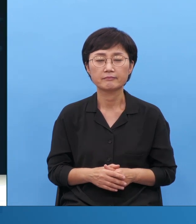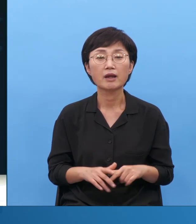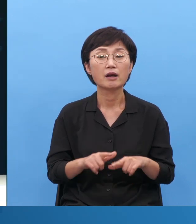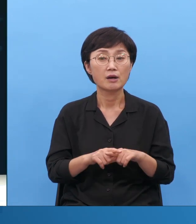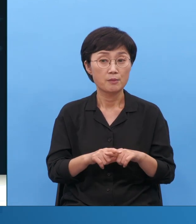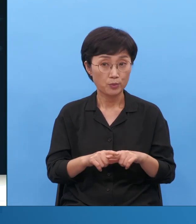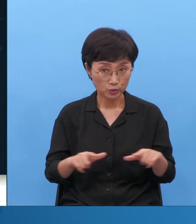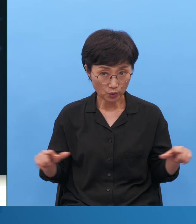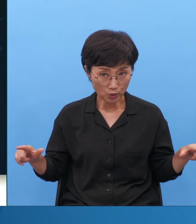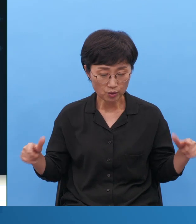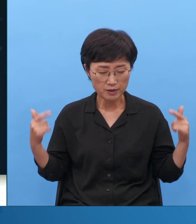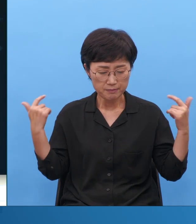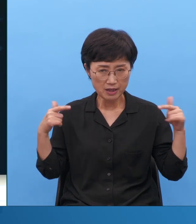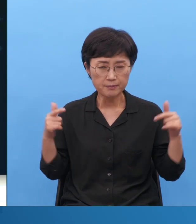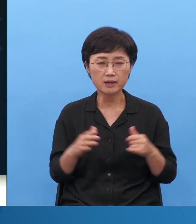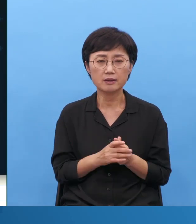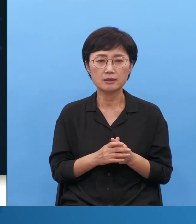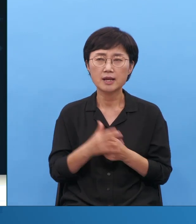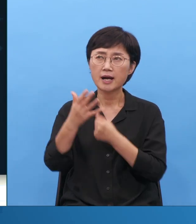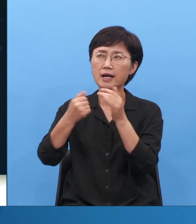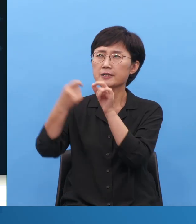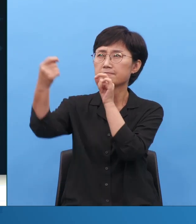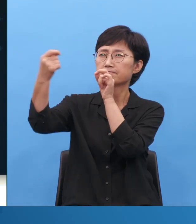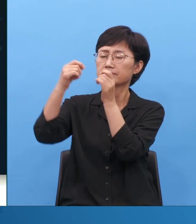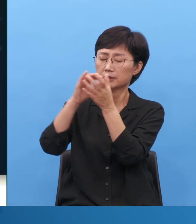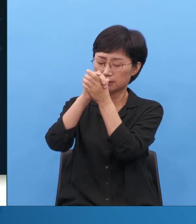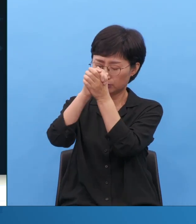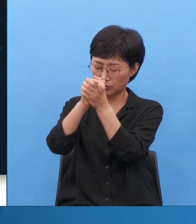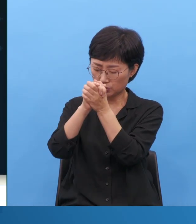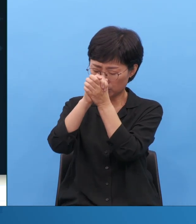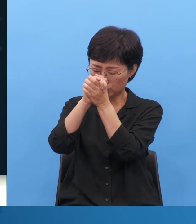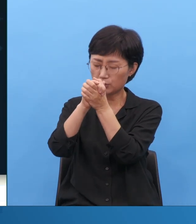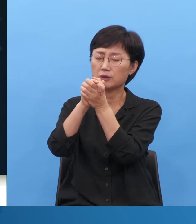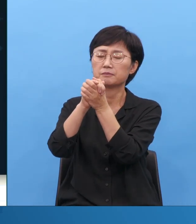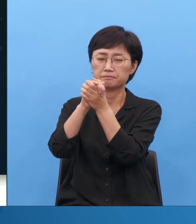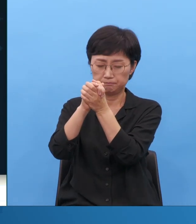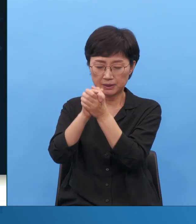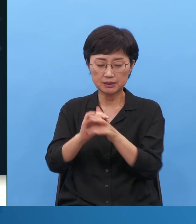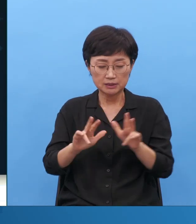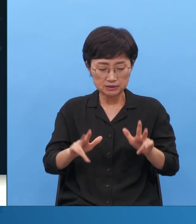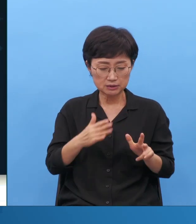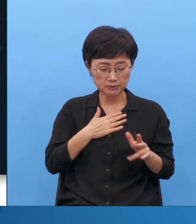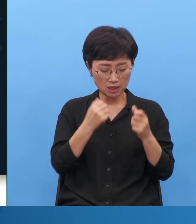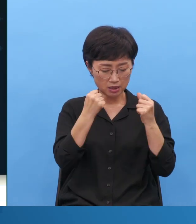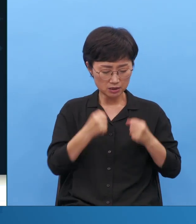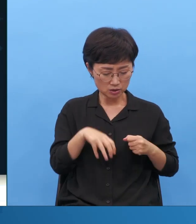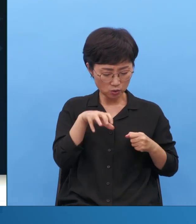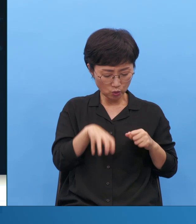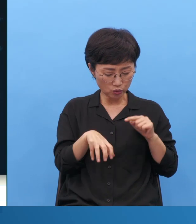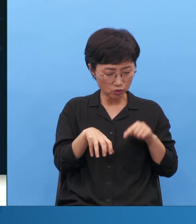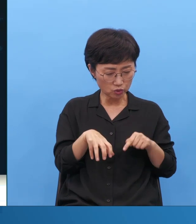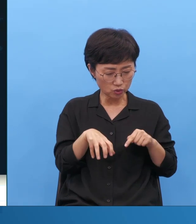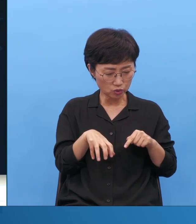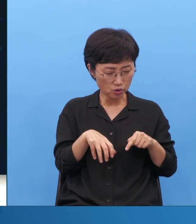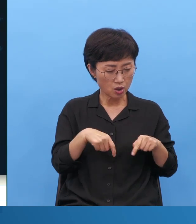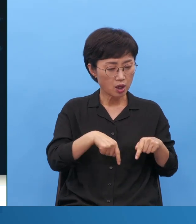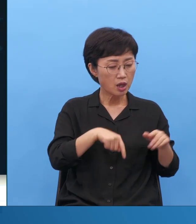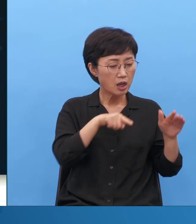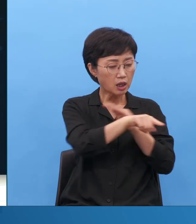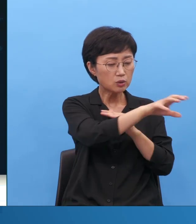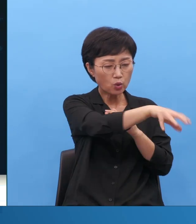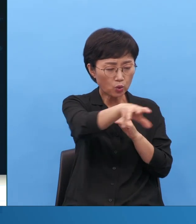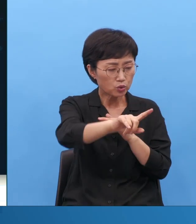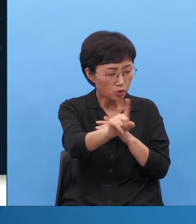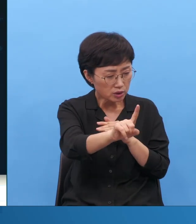평상시 하나님 앞에서 고요하고 평안한 시간을 갖고 지금 내가 있는 이곳에서 그리고 어디를 가든